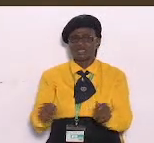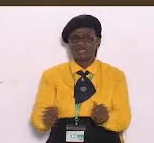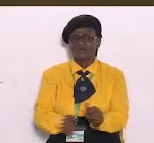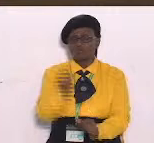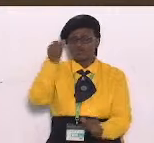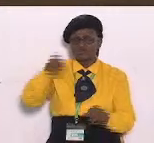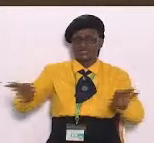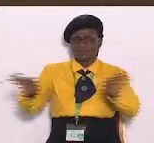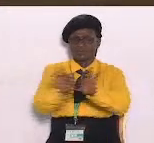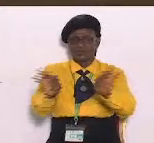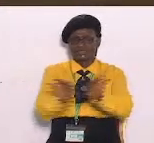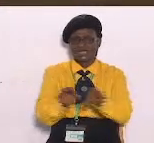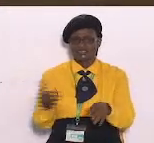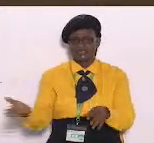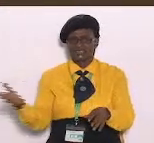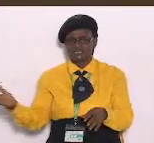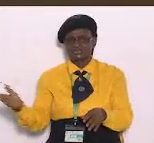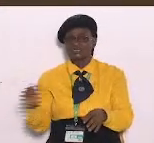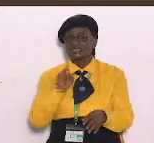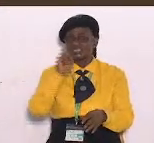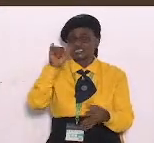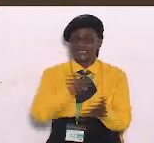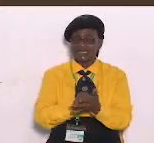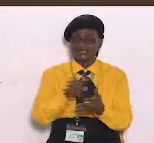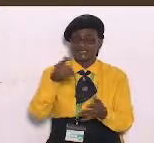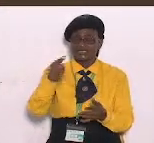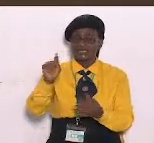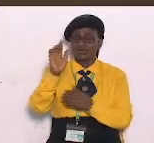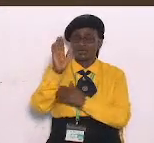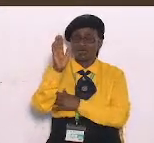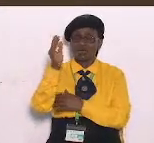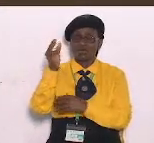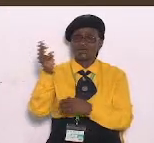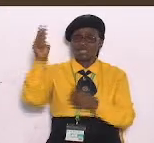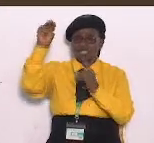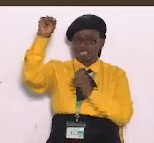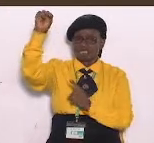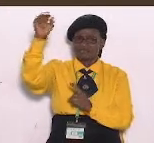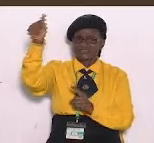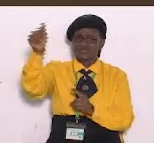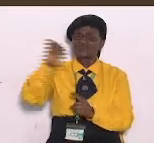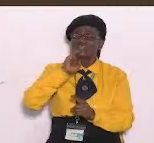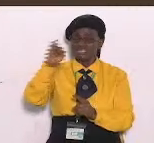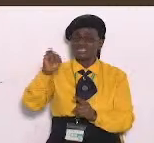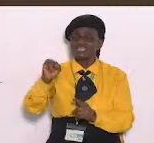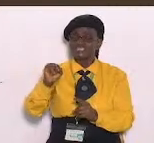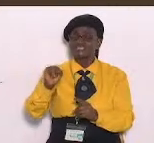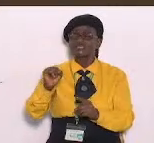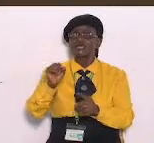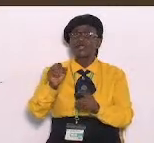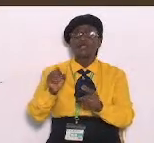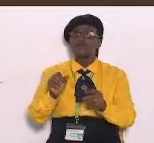prier le point important est que le Dieu que nous servons est